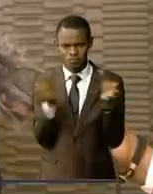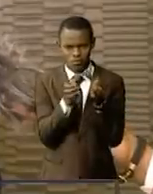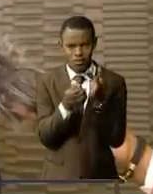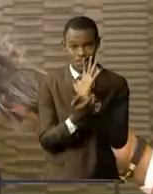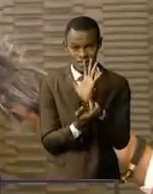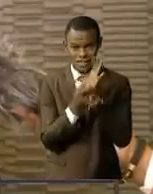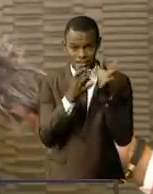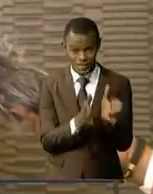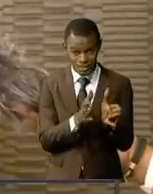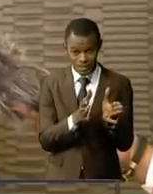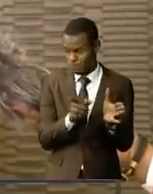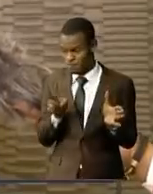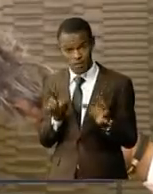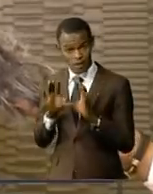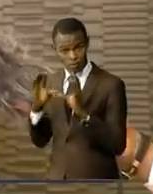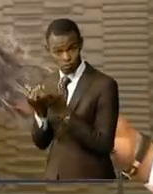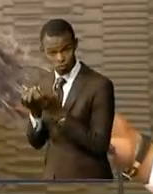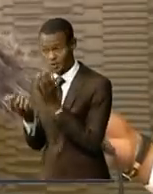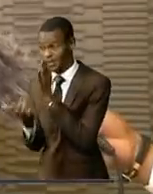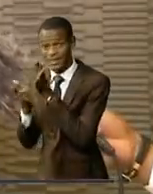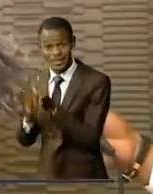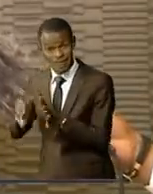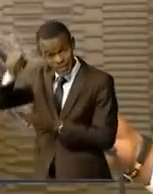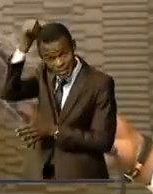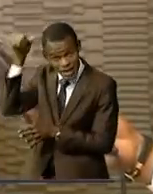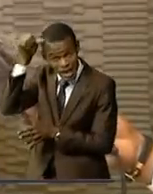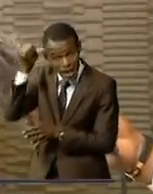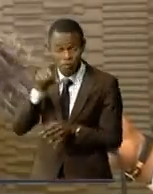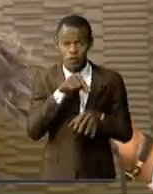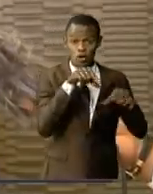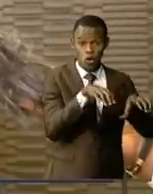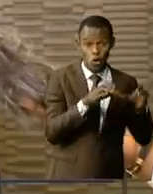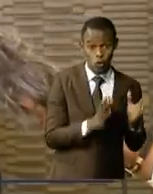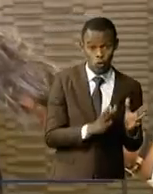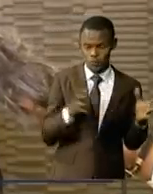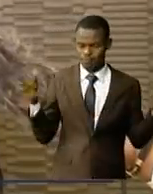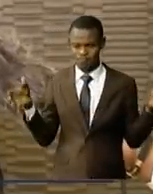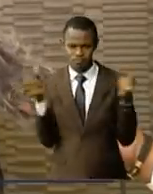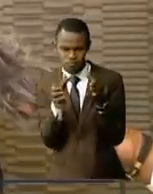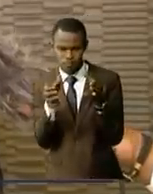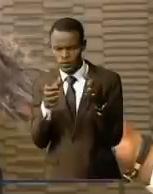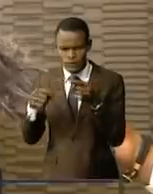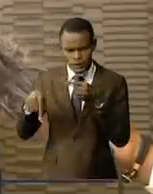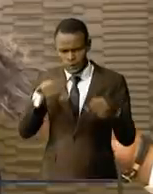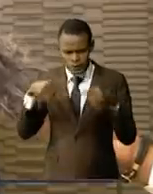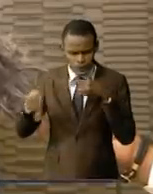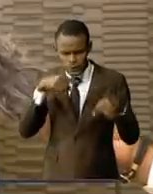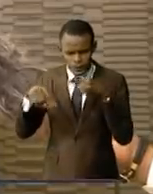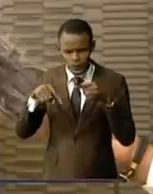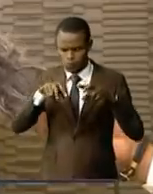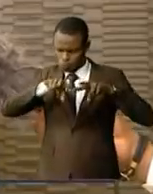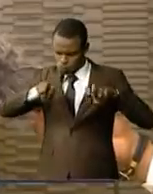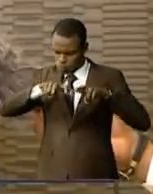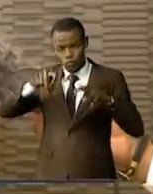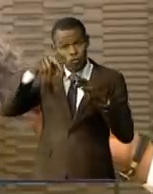partie des Émirats arabes ainsi que la partie de la RDC, pour faire des études et très